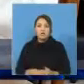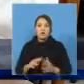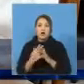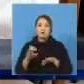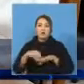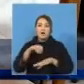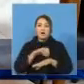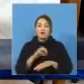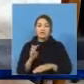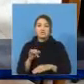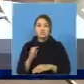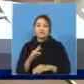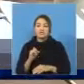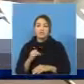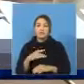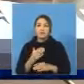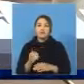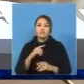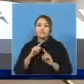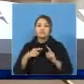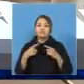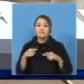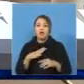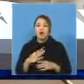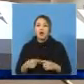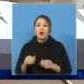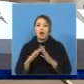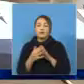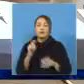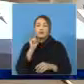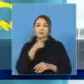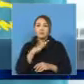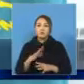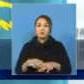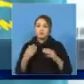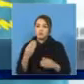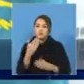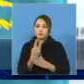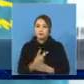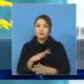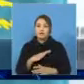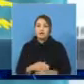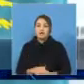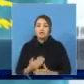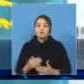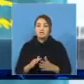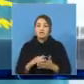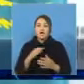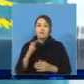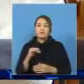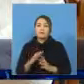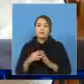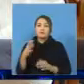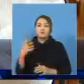әкімі Аққанат Шахин баспасөз турына барған тілшілерге ауданның әлеуметтік экономикалық даму көрсеткішін баяндап берді. Шалғай мекенде